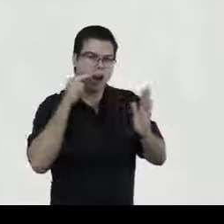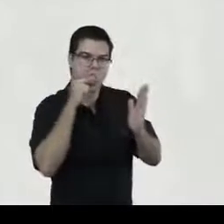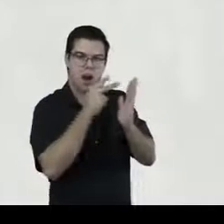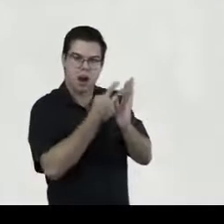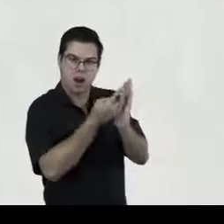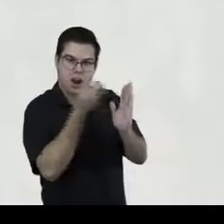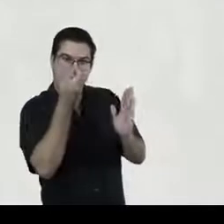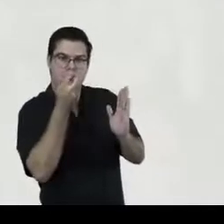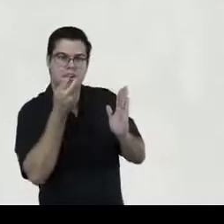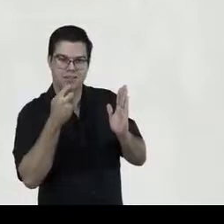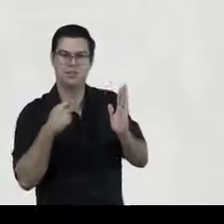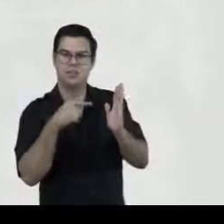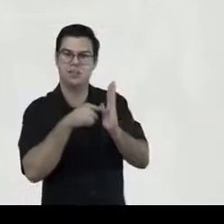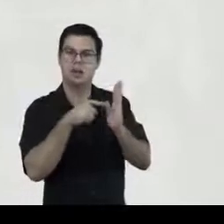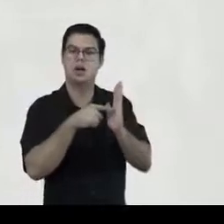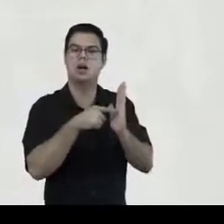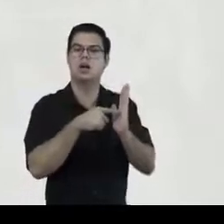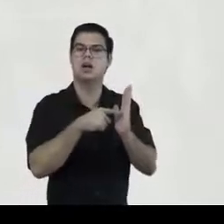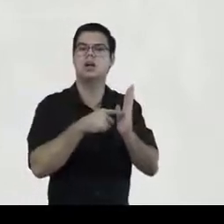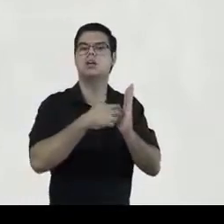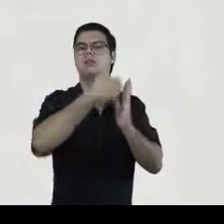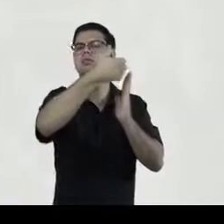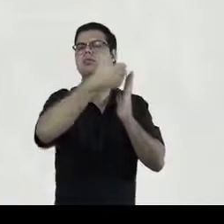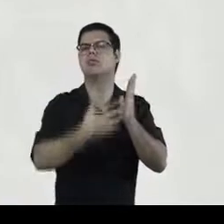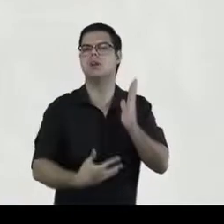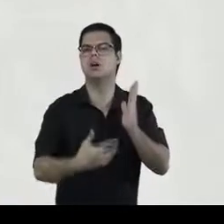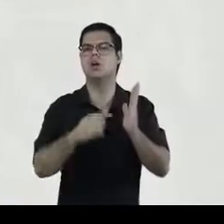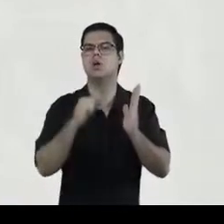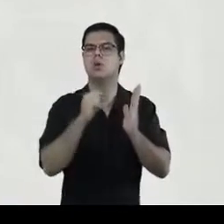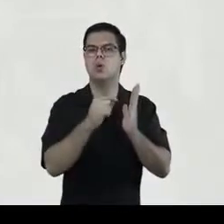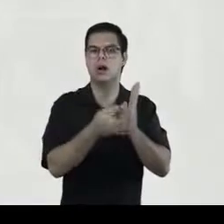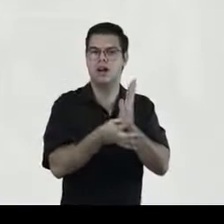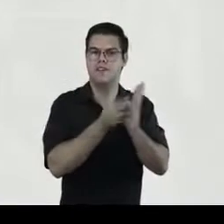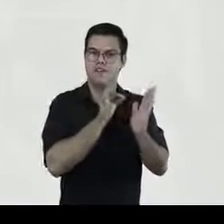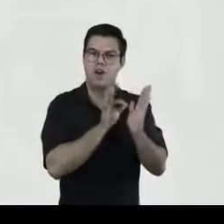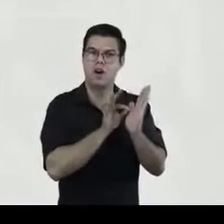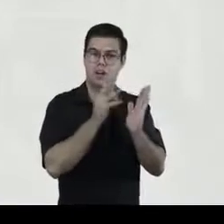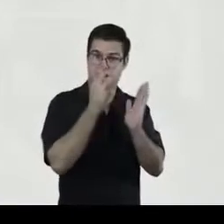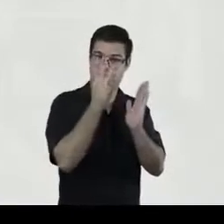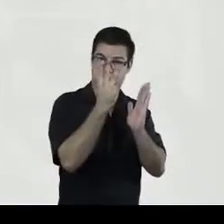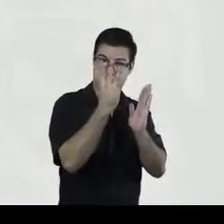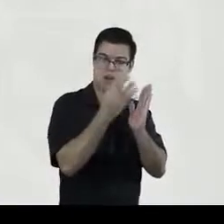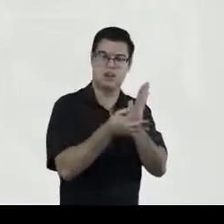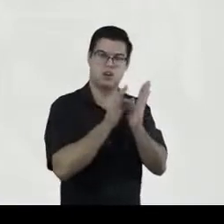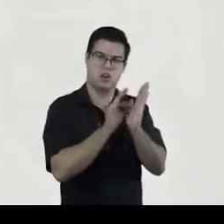La suivante qui va nous montrer les feuillets A3 recto et verso. La suivante.